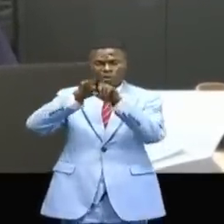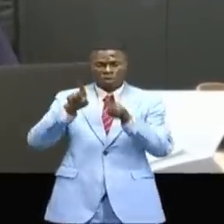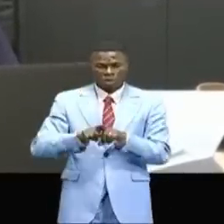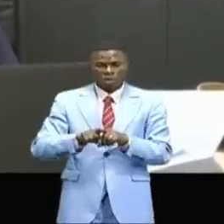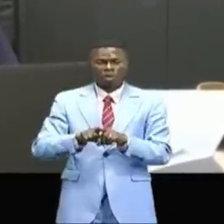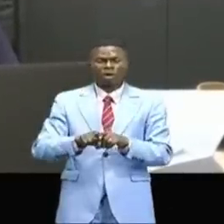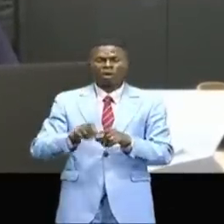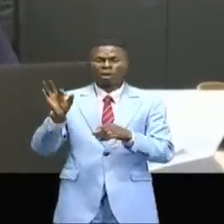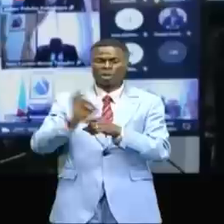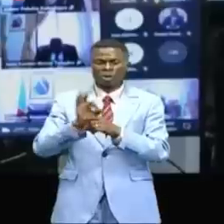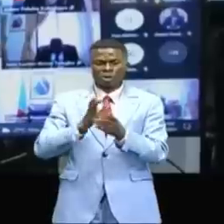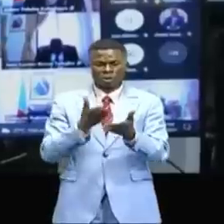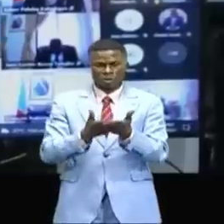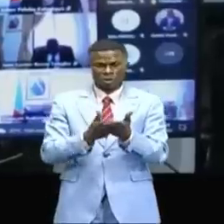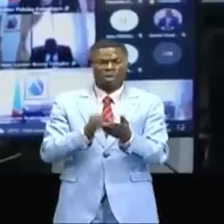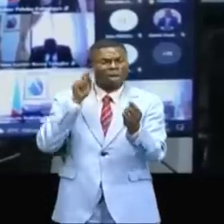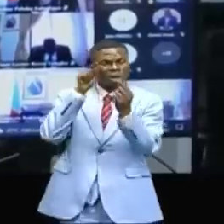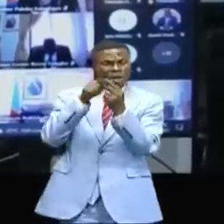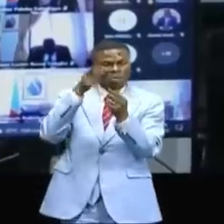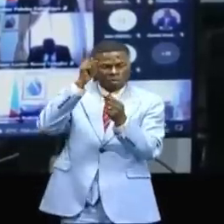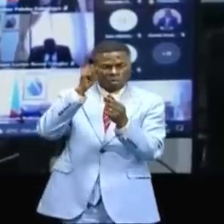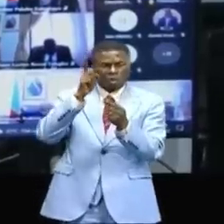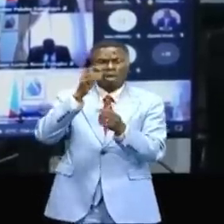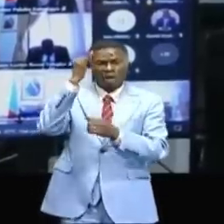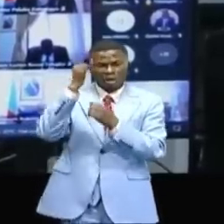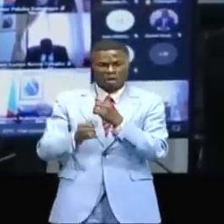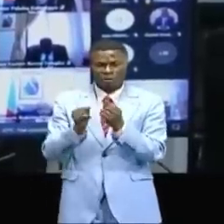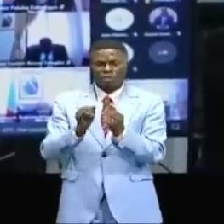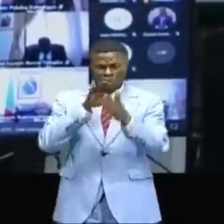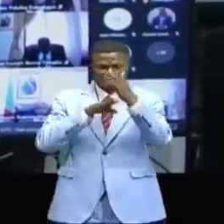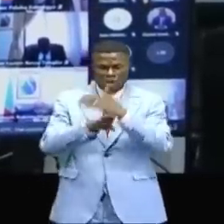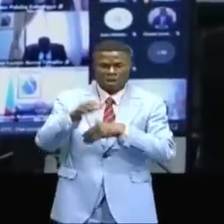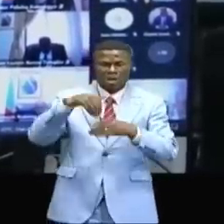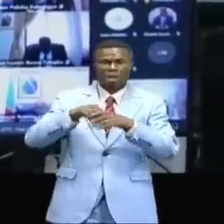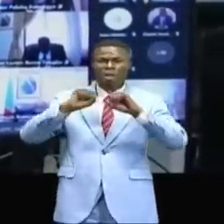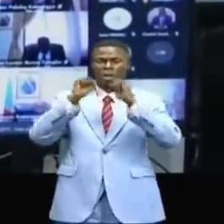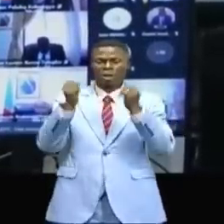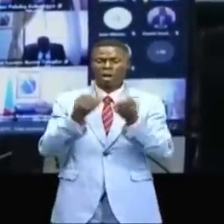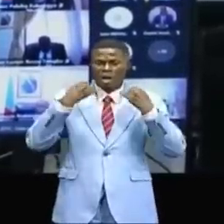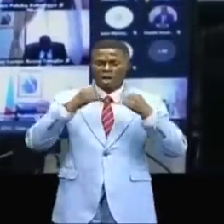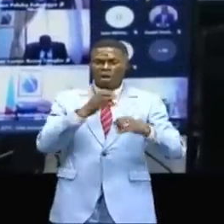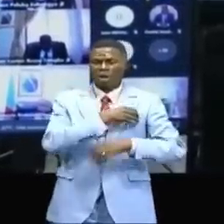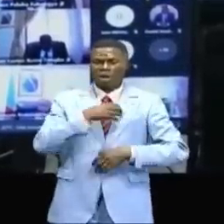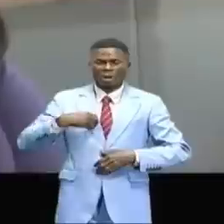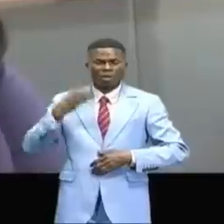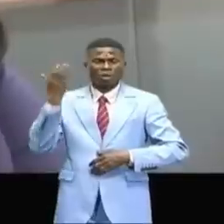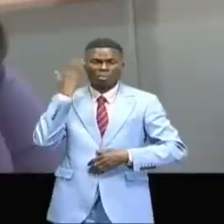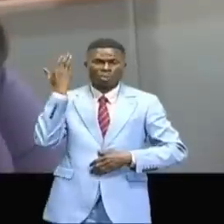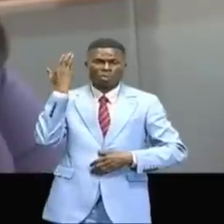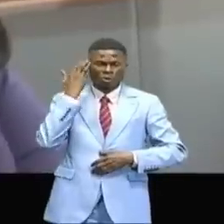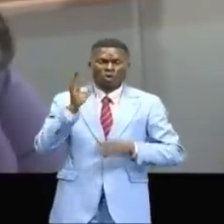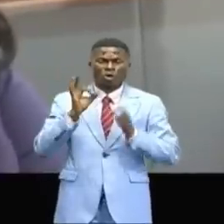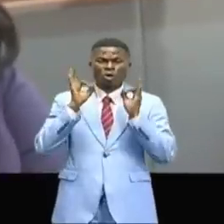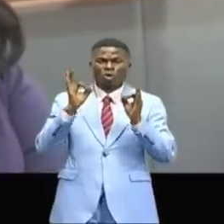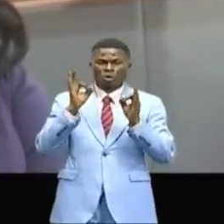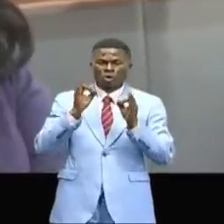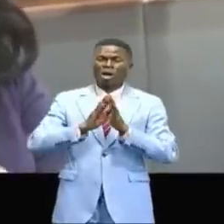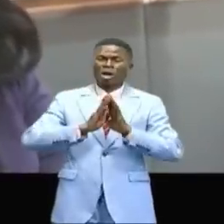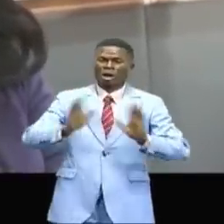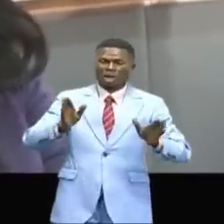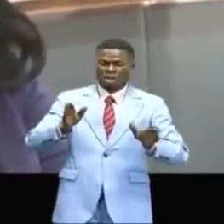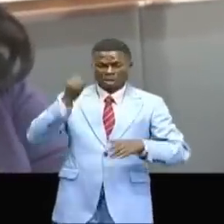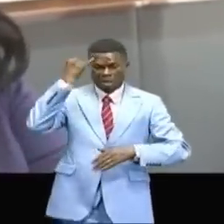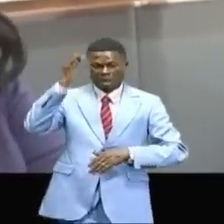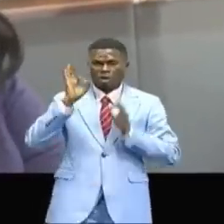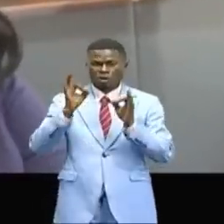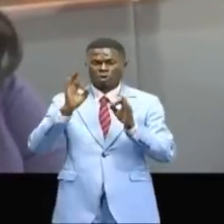non formelle. Leur objectif terminal d'intégration consiste à former des femmes et d'hommes nouveaux, doués d'une nouvelle